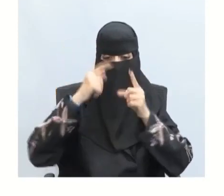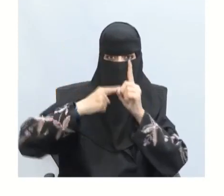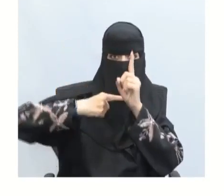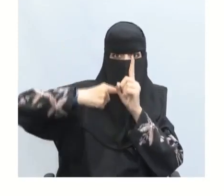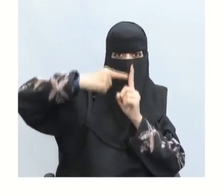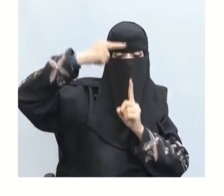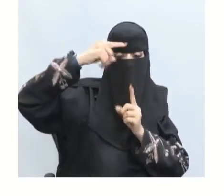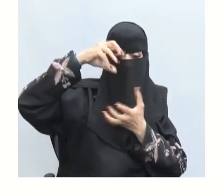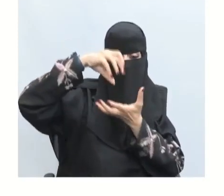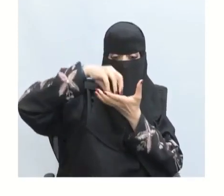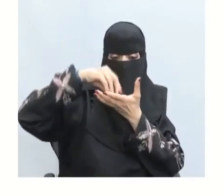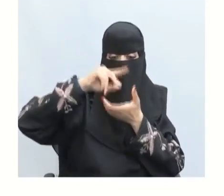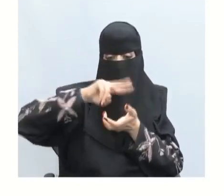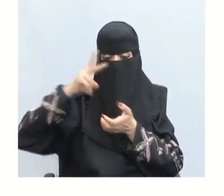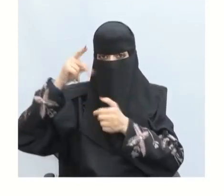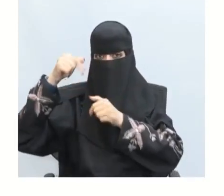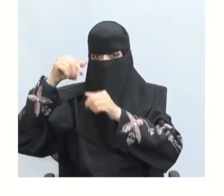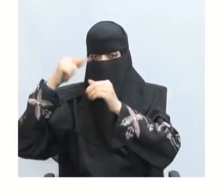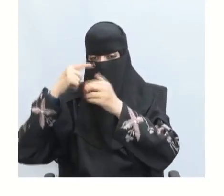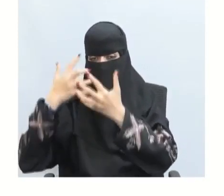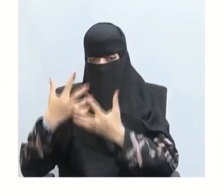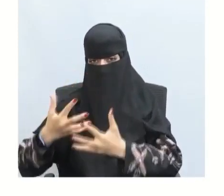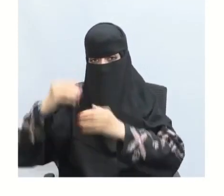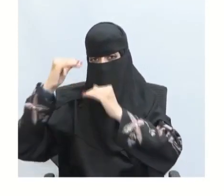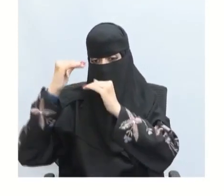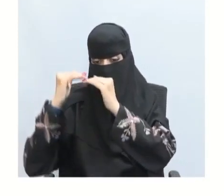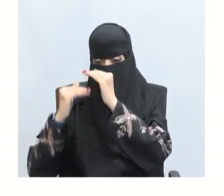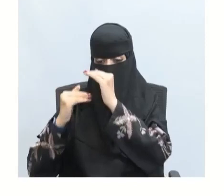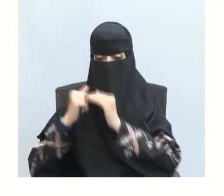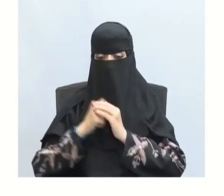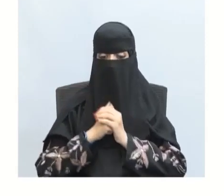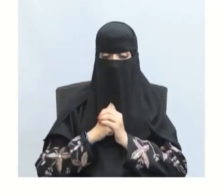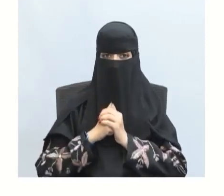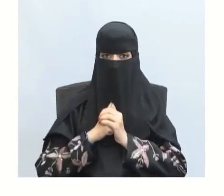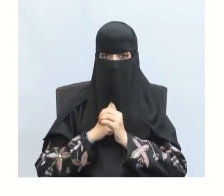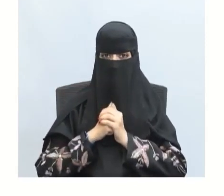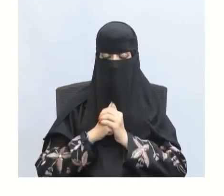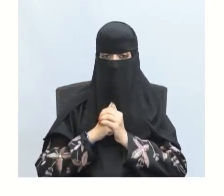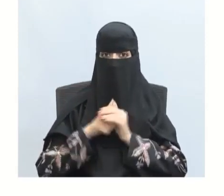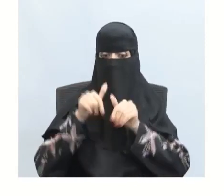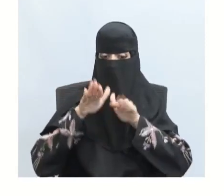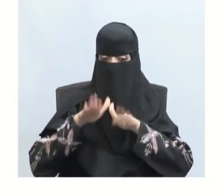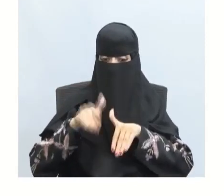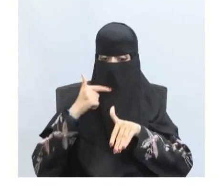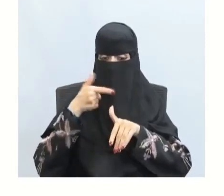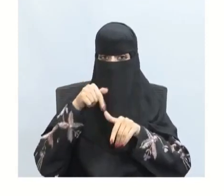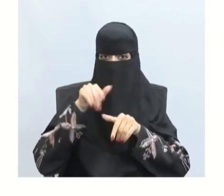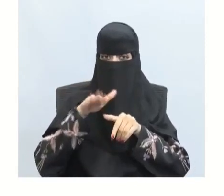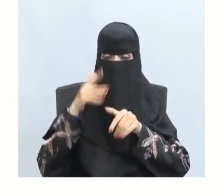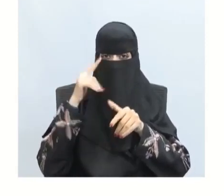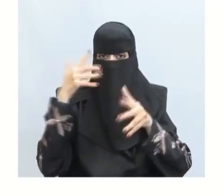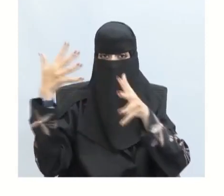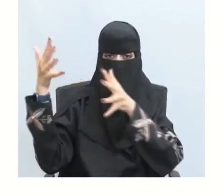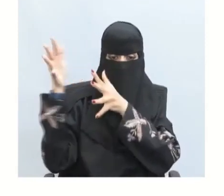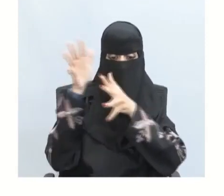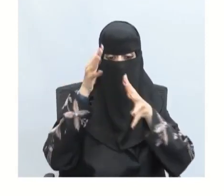كثافتها عاليه و مناطق اخرى ذات كثافه منخفضه